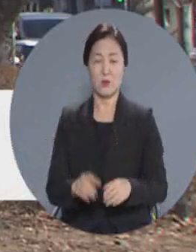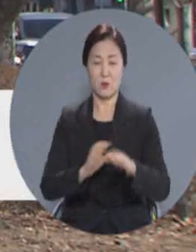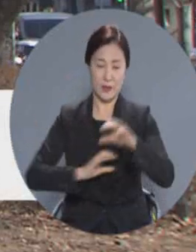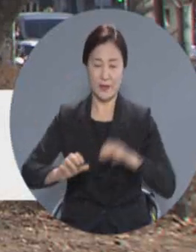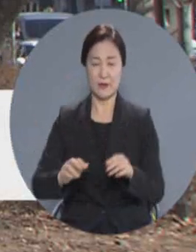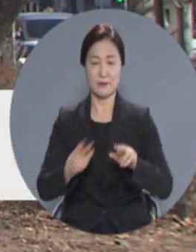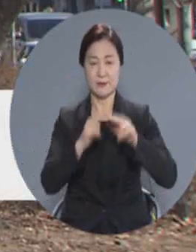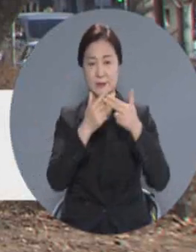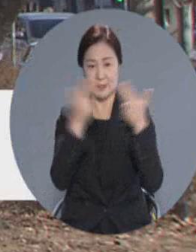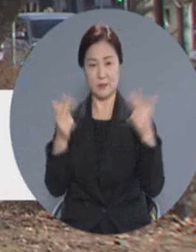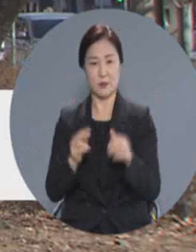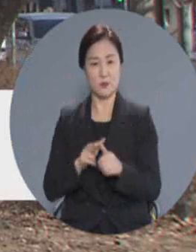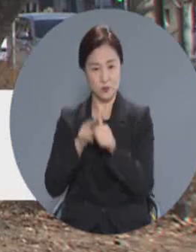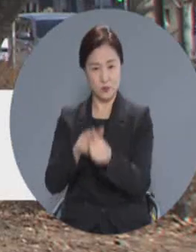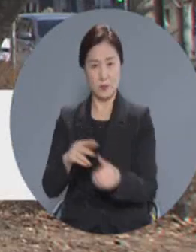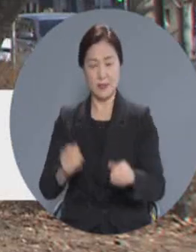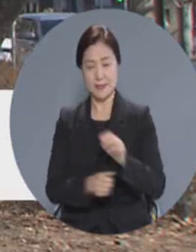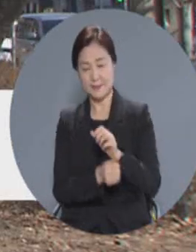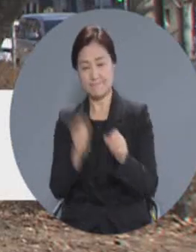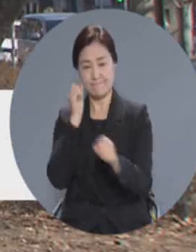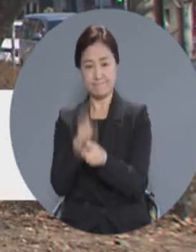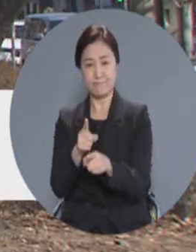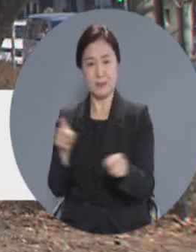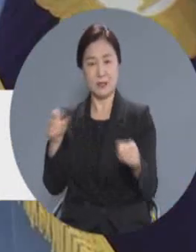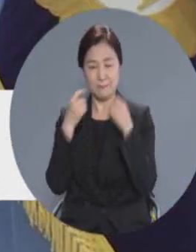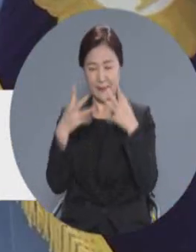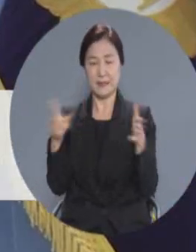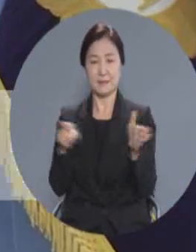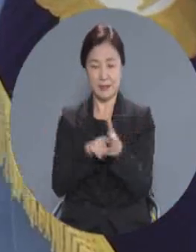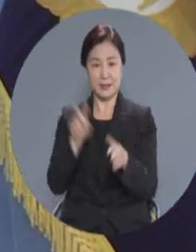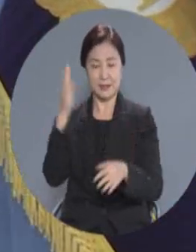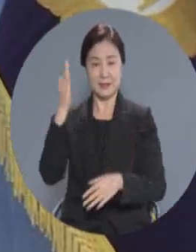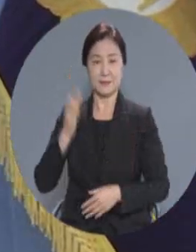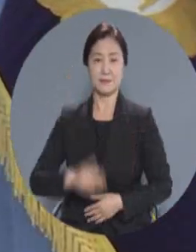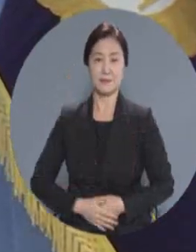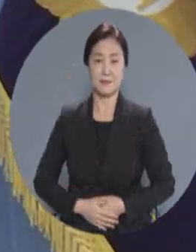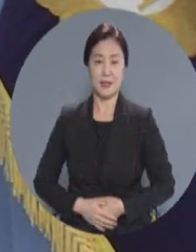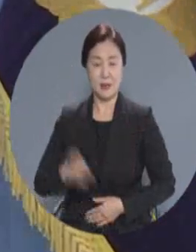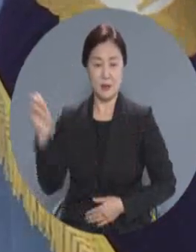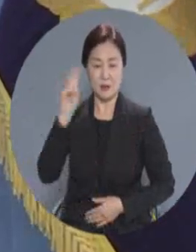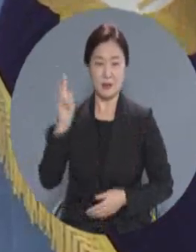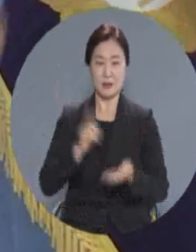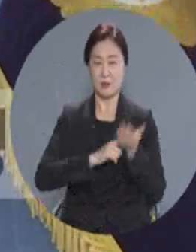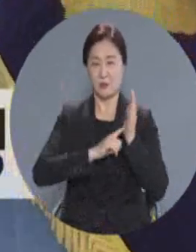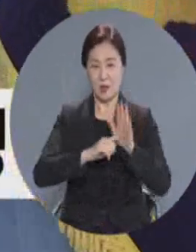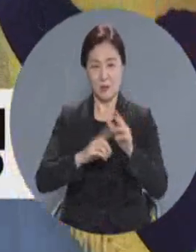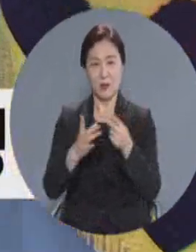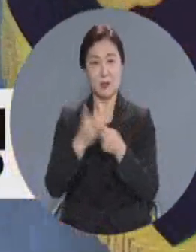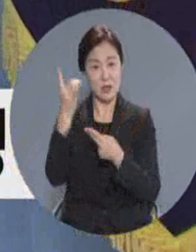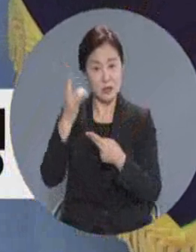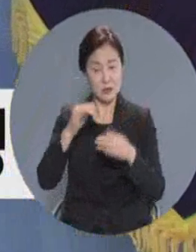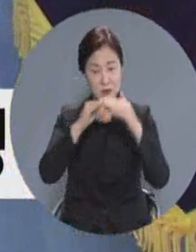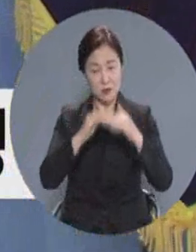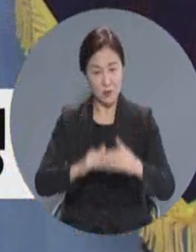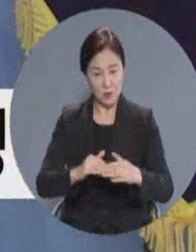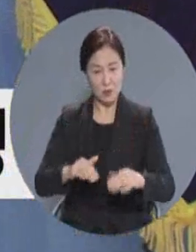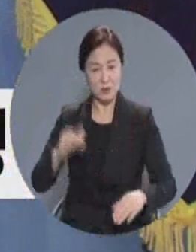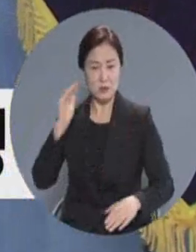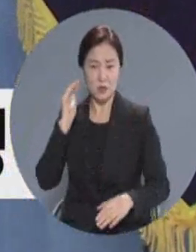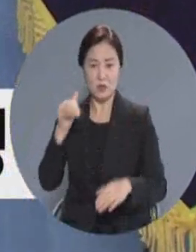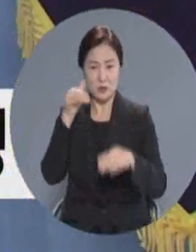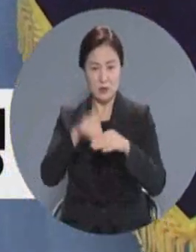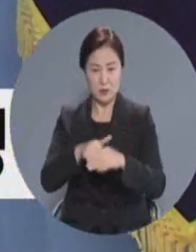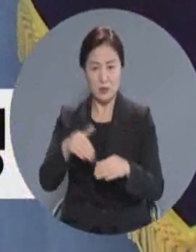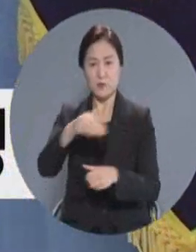후보의 승리를 더욱 확실하게 만드는 계기가 될 것이다. 갑작스럽게 발표된 야권 후보 단일화가 이번 대선의 최대